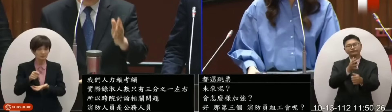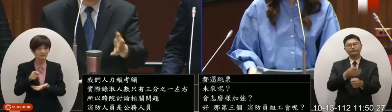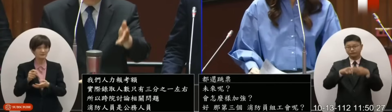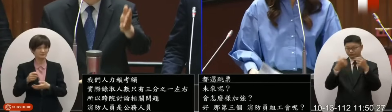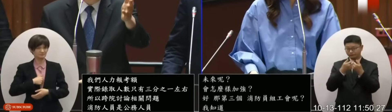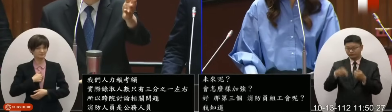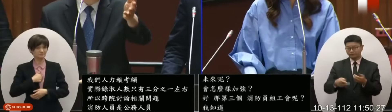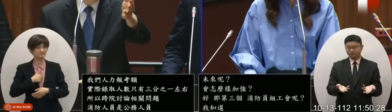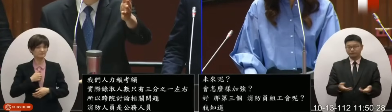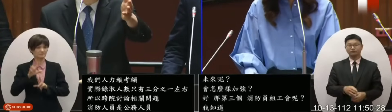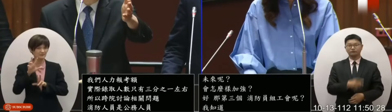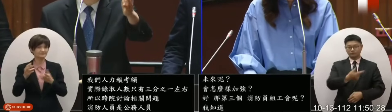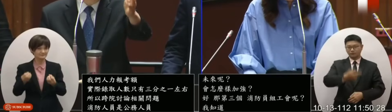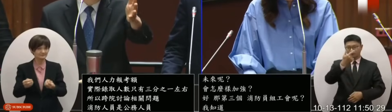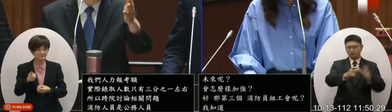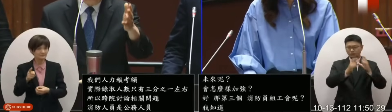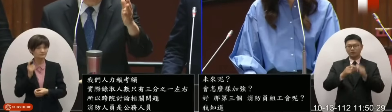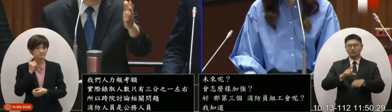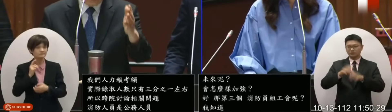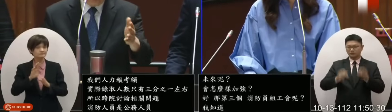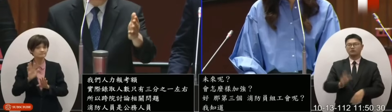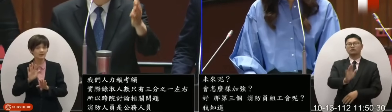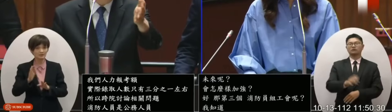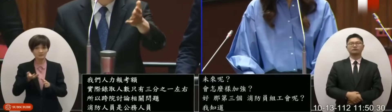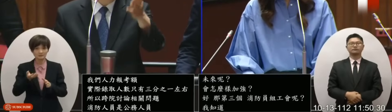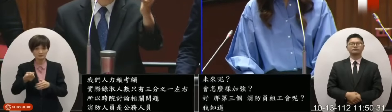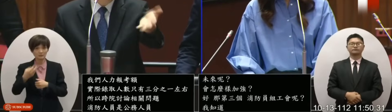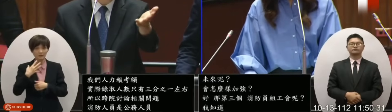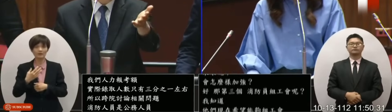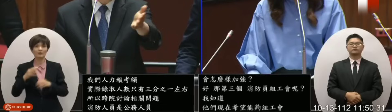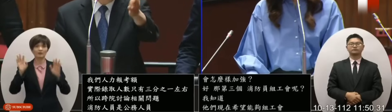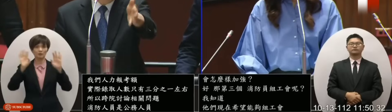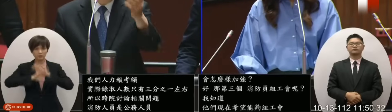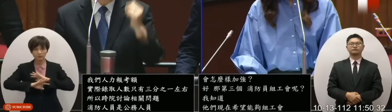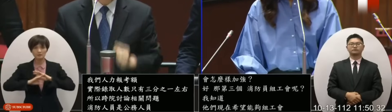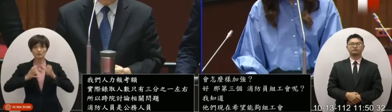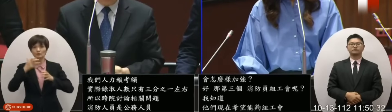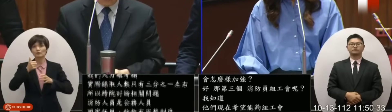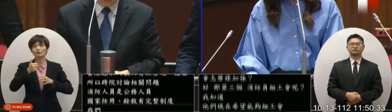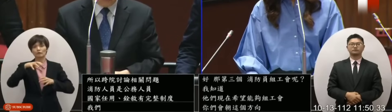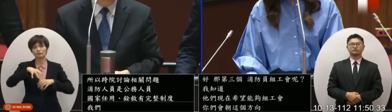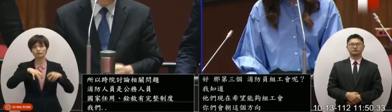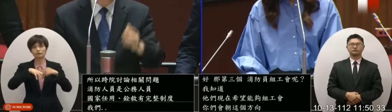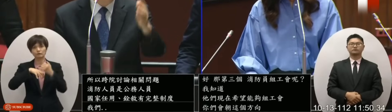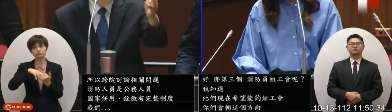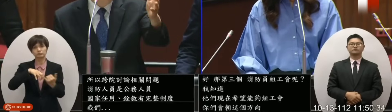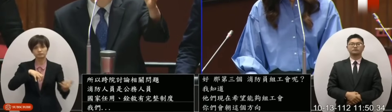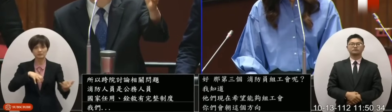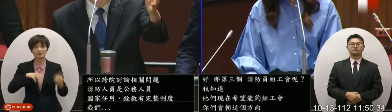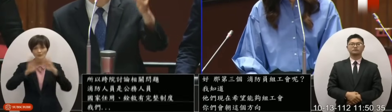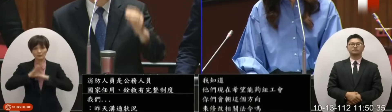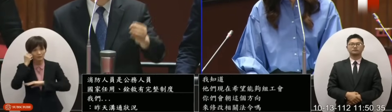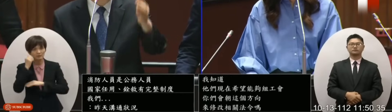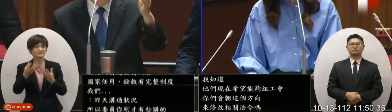是实话，你要赶快回答啦！ 你刚才说这些消学会有页数，但根本没有页数，你在这里的信息就是错误的嘛。那另